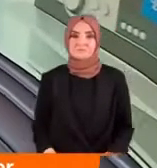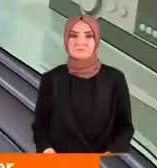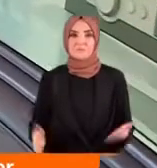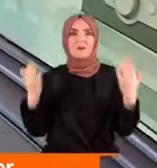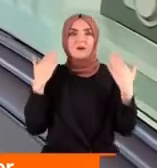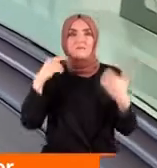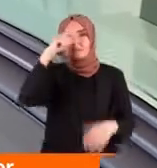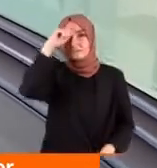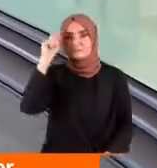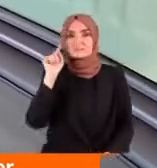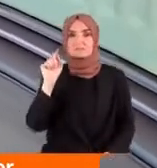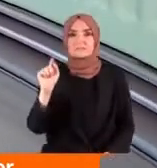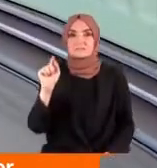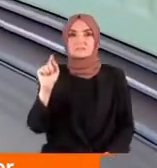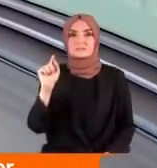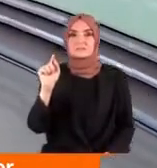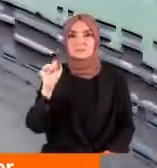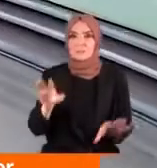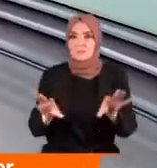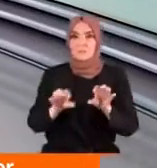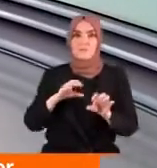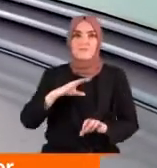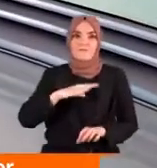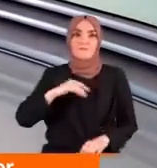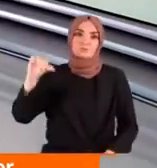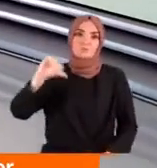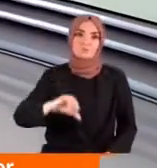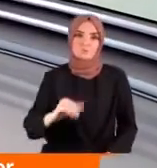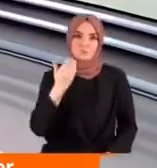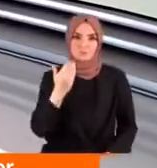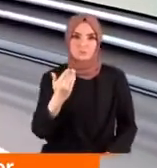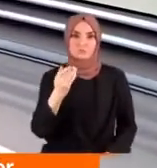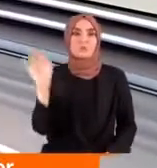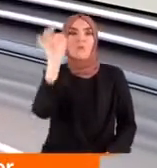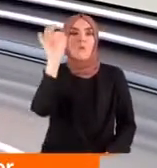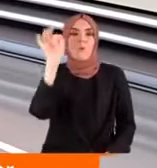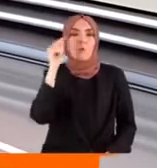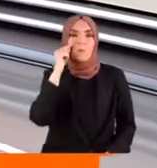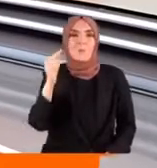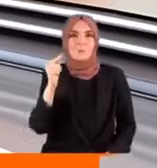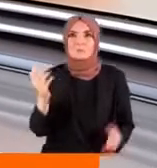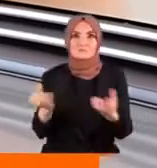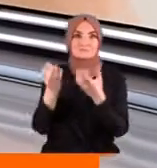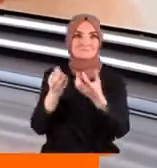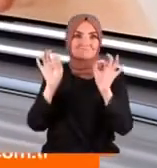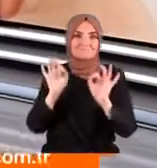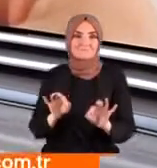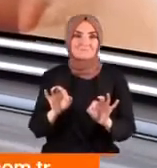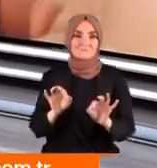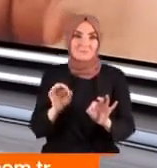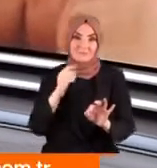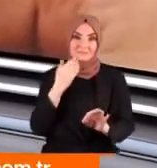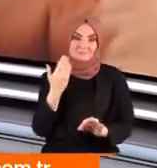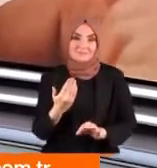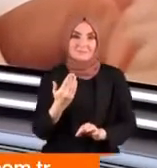Hava sıcaklığı hissedilir derecede düşmeye başladı. Kombilerin yanmasına da az kaldı. Kombinin yanması demek gider kalemlerine bir